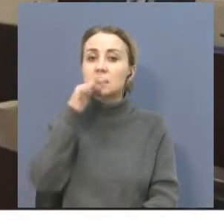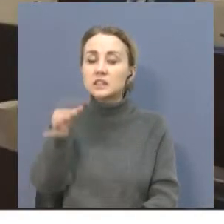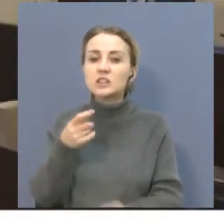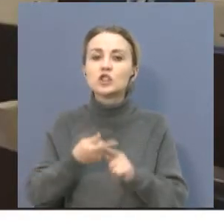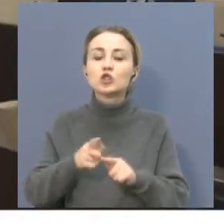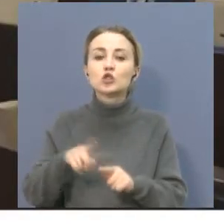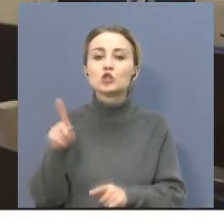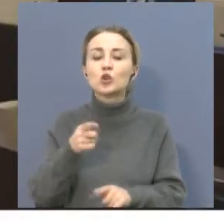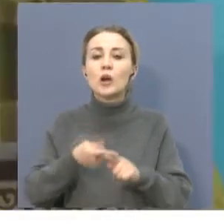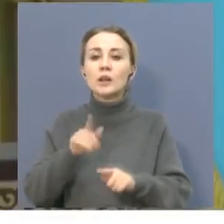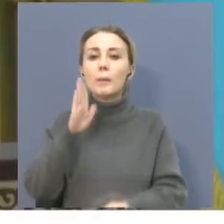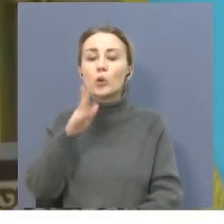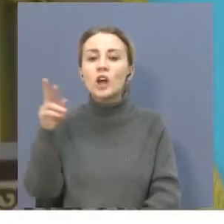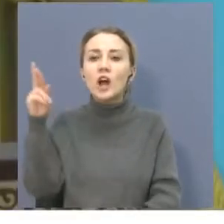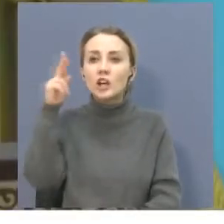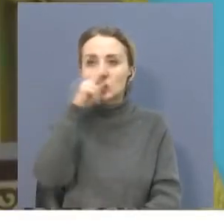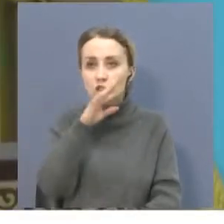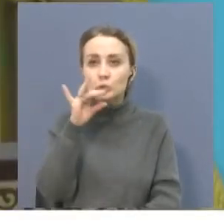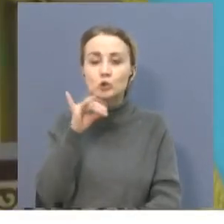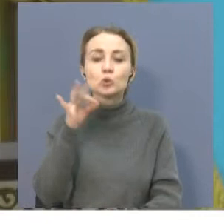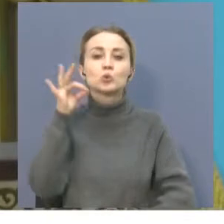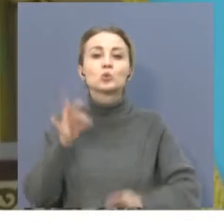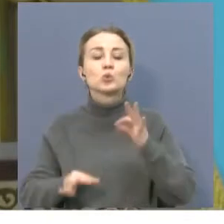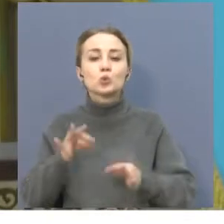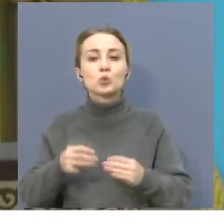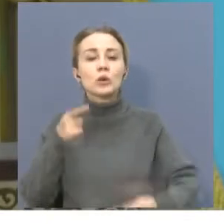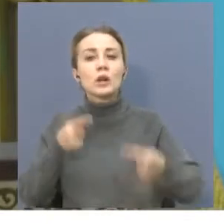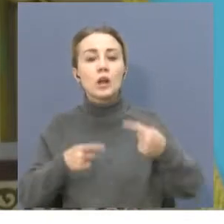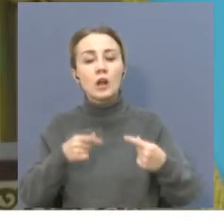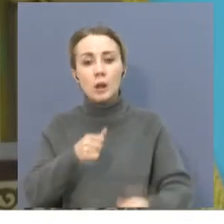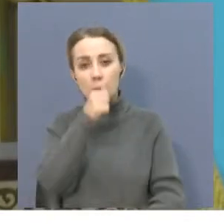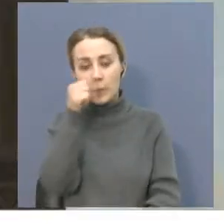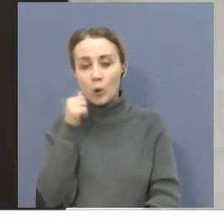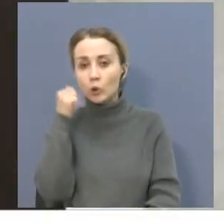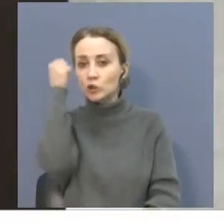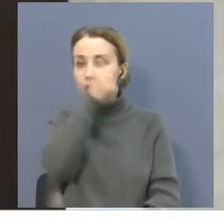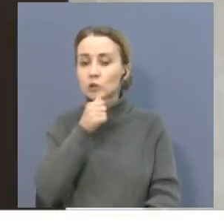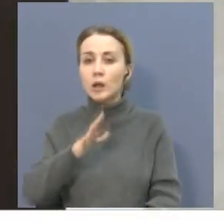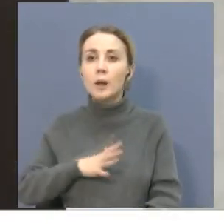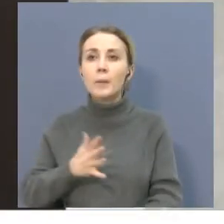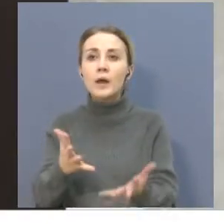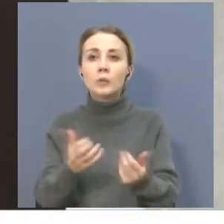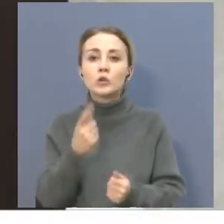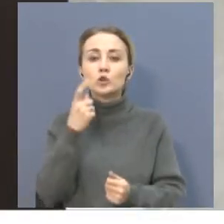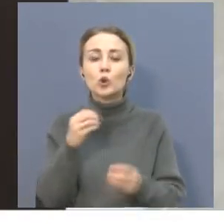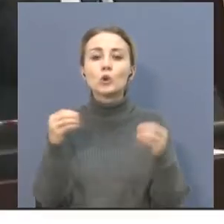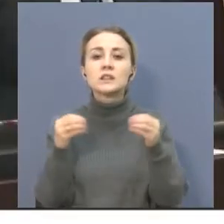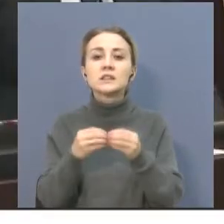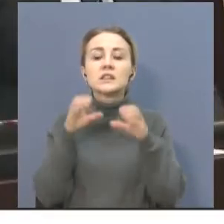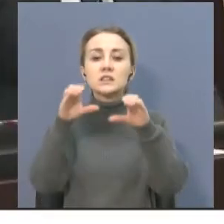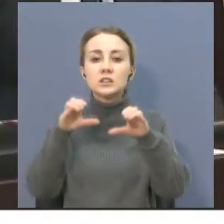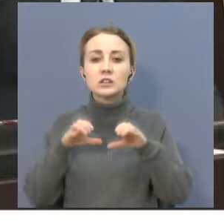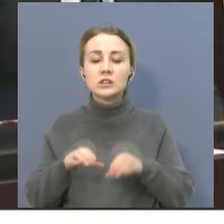құқықтық қателіктерге сот дауларына соқтырады, дейді Қанатбек Сафинов. Былтыр сенатта 110 заң жобасы қабылданса, 18-і кері қайтарылған.